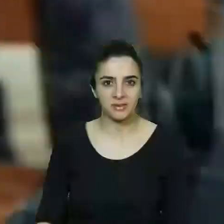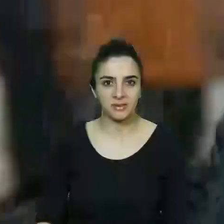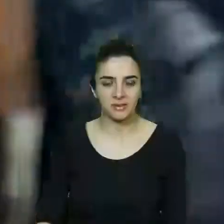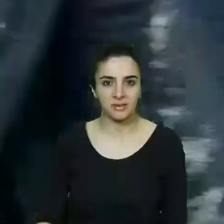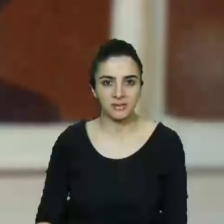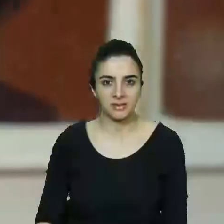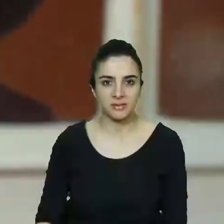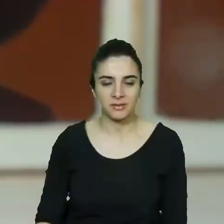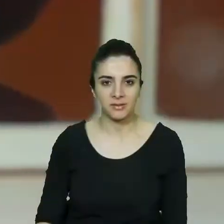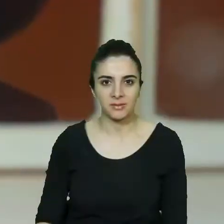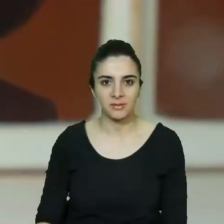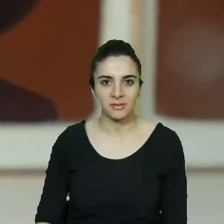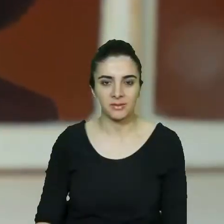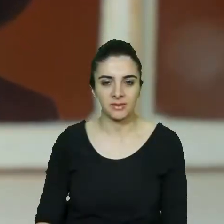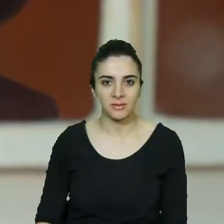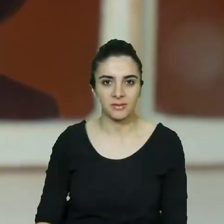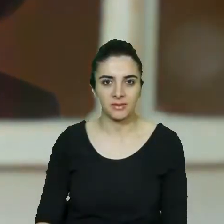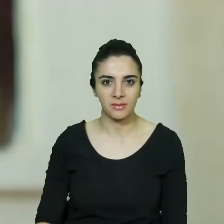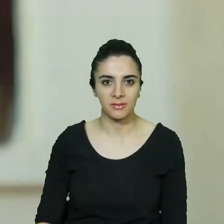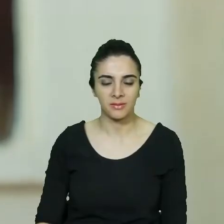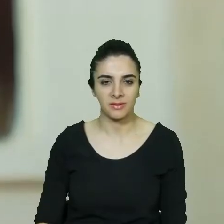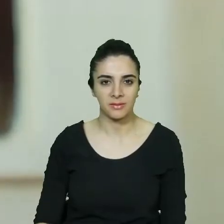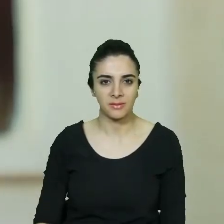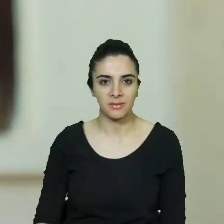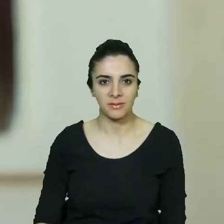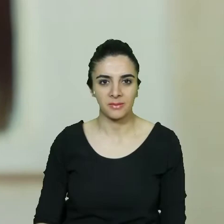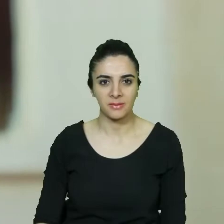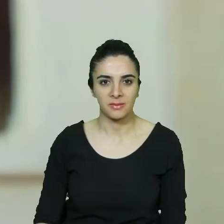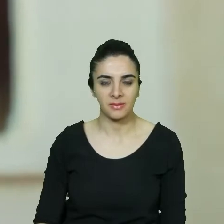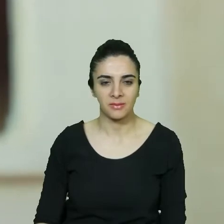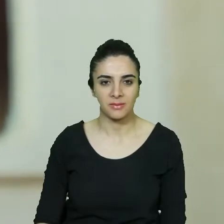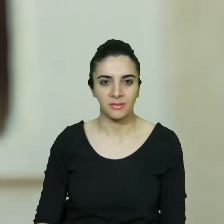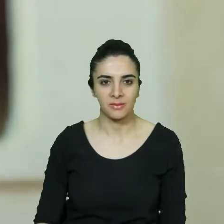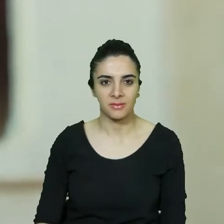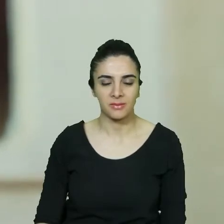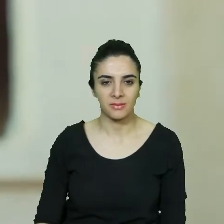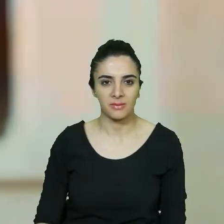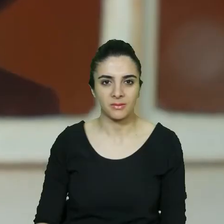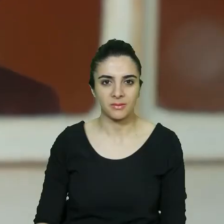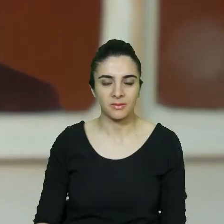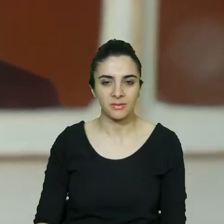Bahçede herkes oyuna katılmış. Sevecen gülümsediler bahçedeki manzaraya. Uyan aşk.